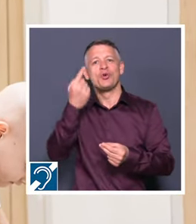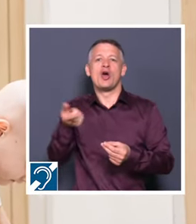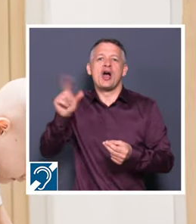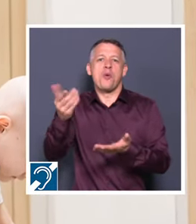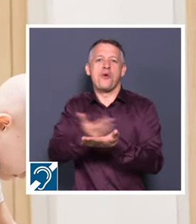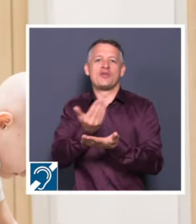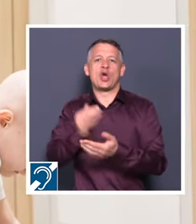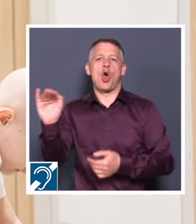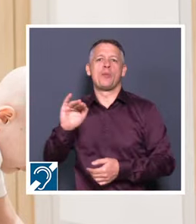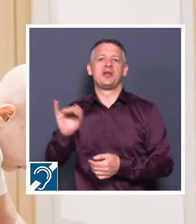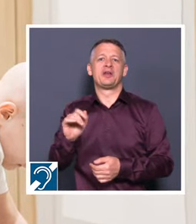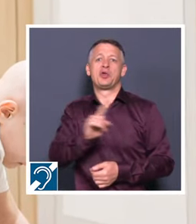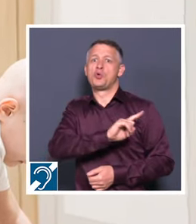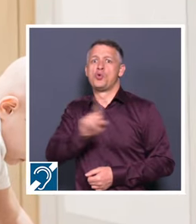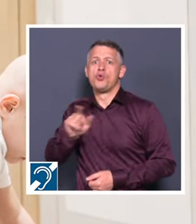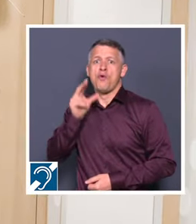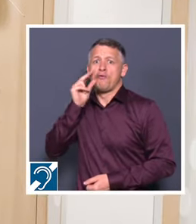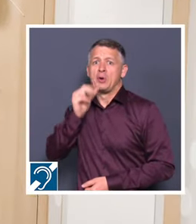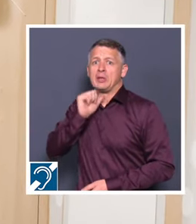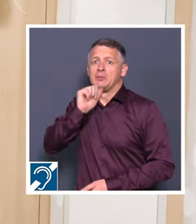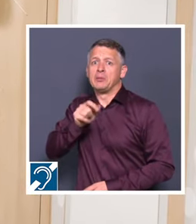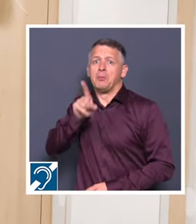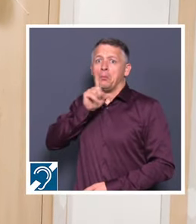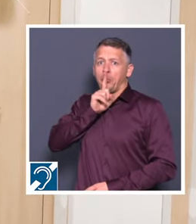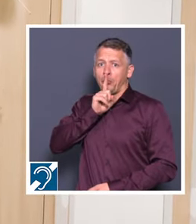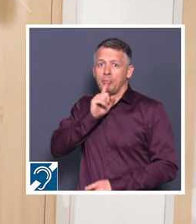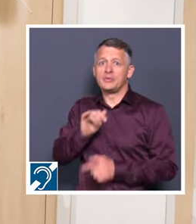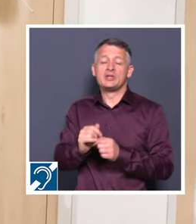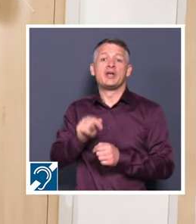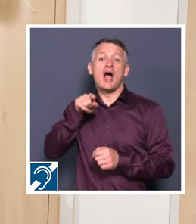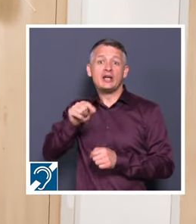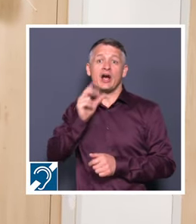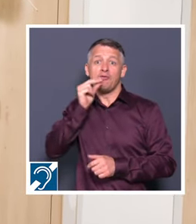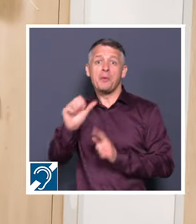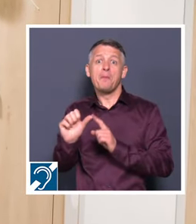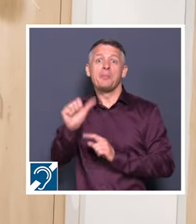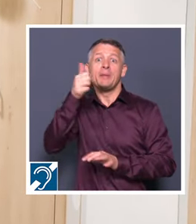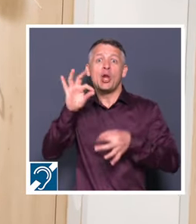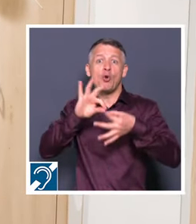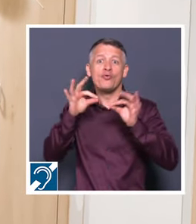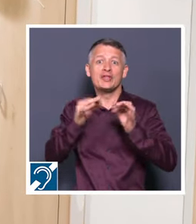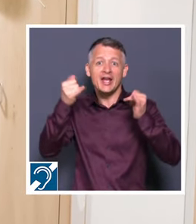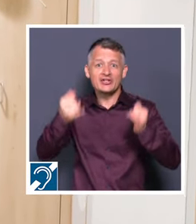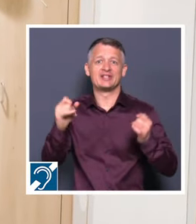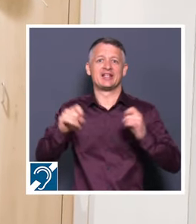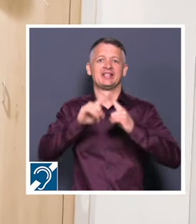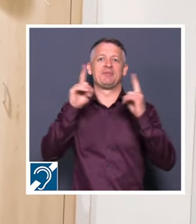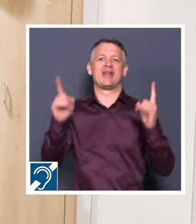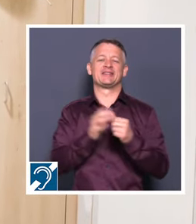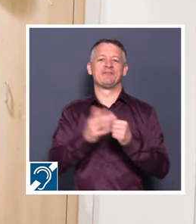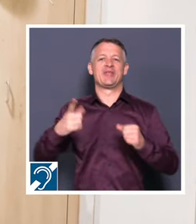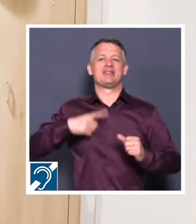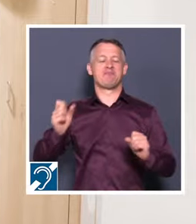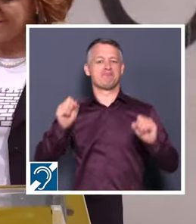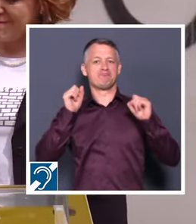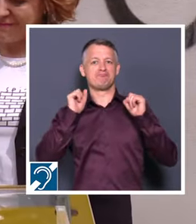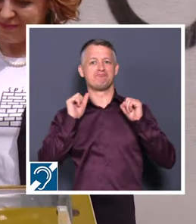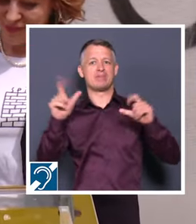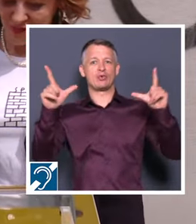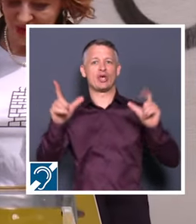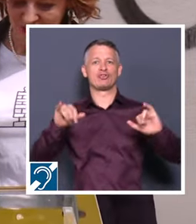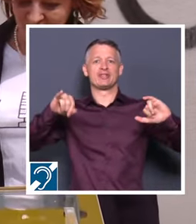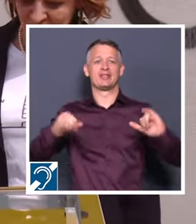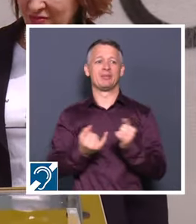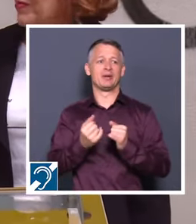unui copil care nu vorbea și a scos primele cuvinte în dimineața aceasta. E minunat ce se întâmplă,